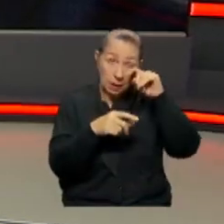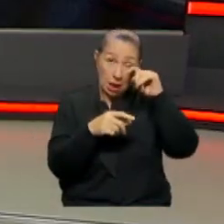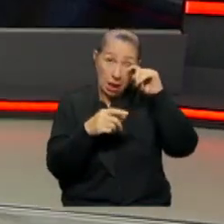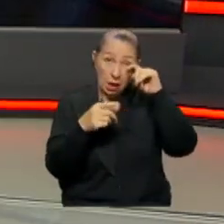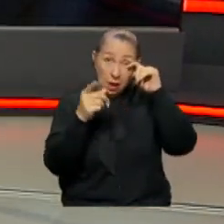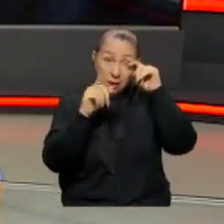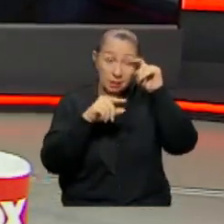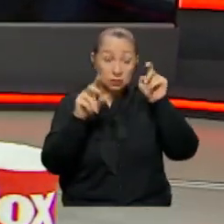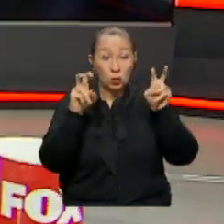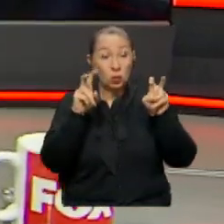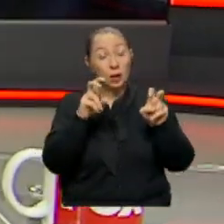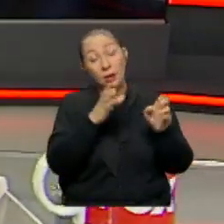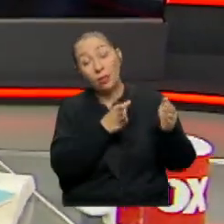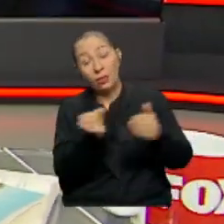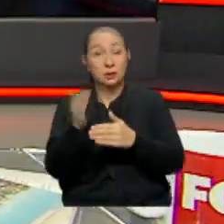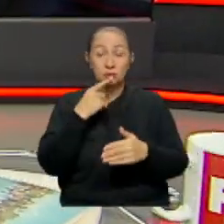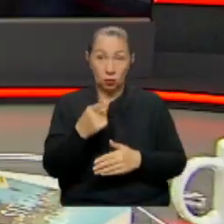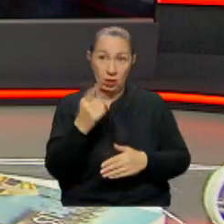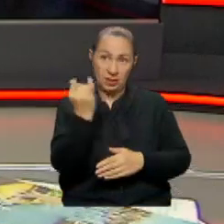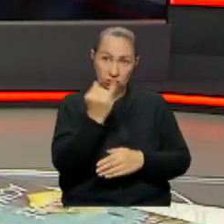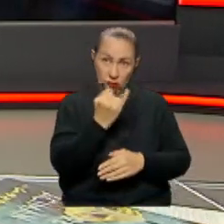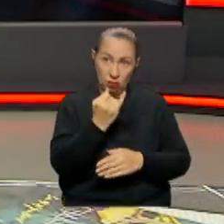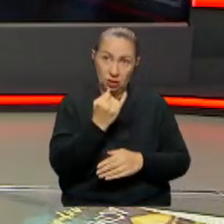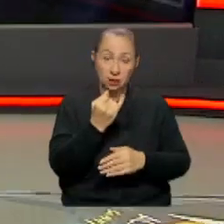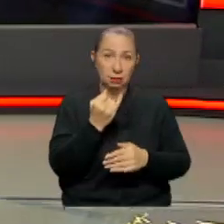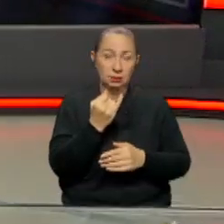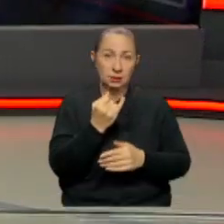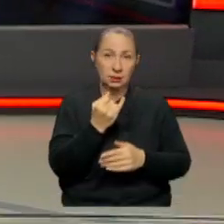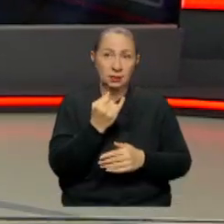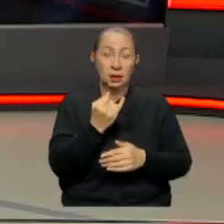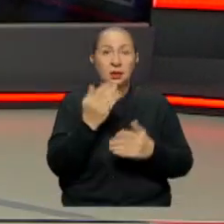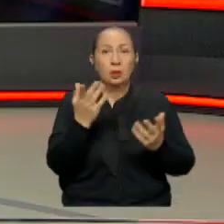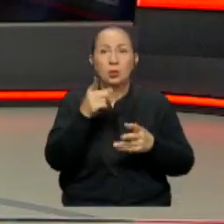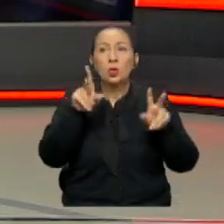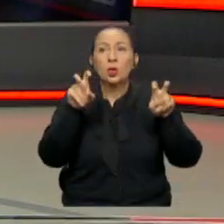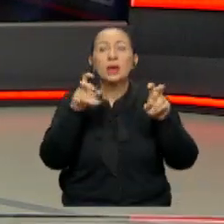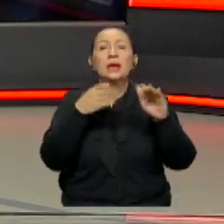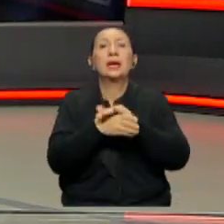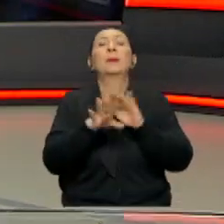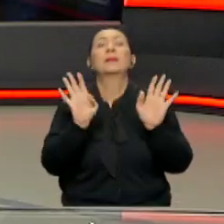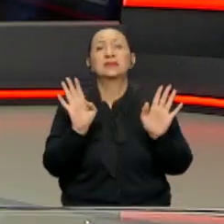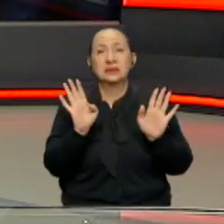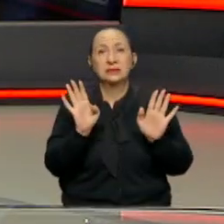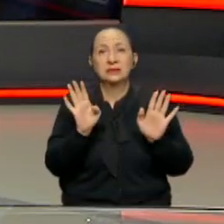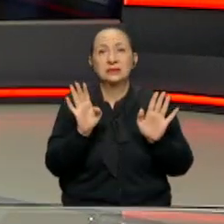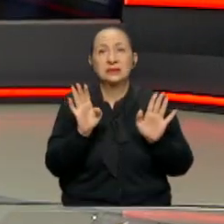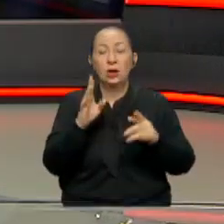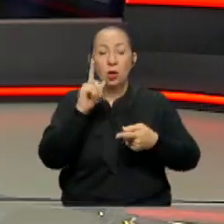başka noktalara çektiğini söyleyerek eleştiriyor çekmekten bahsediyor ya bu konulara girilmemesinin